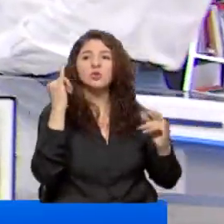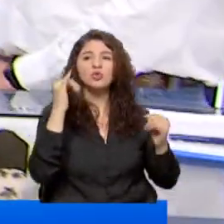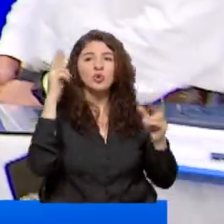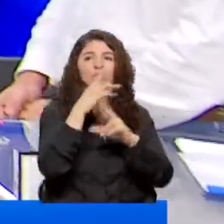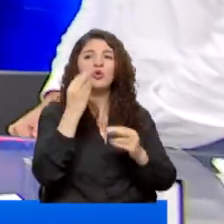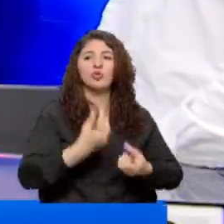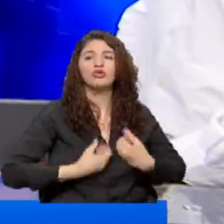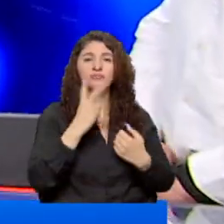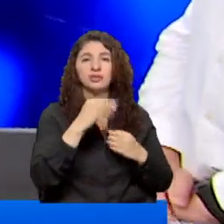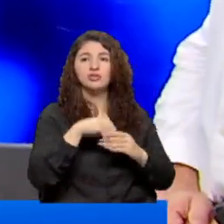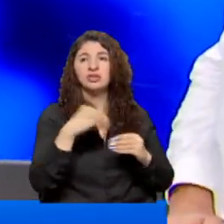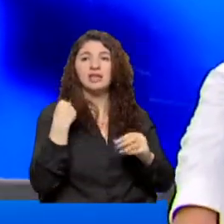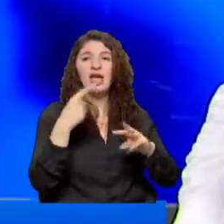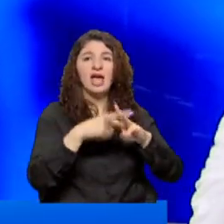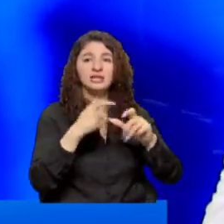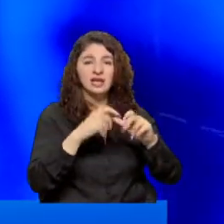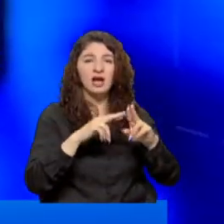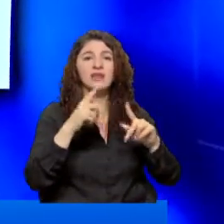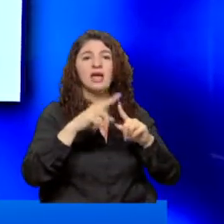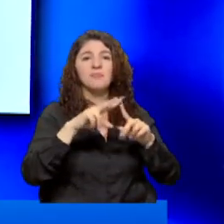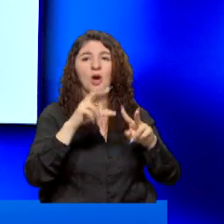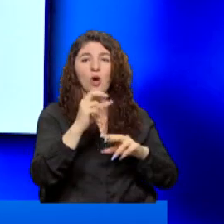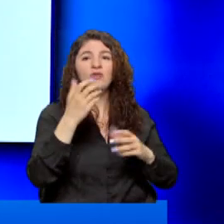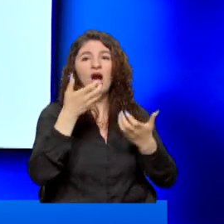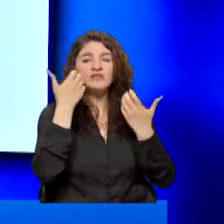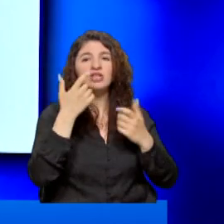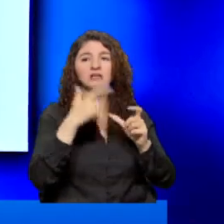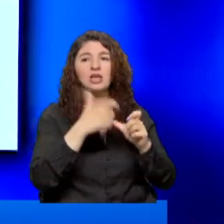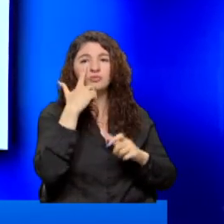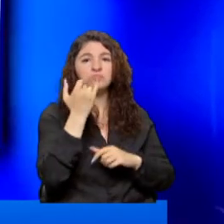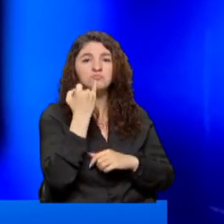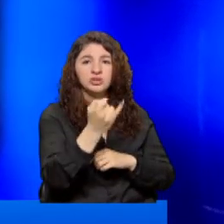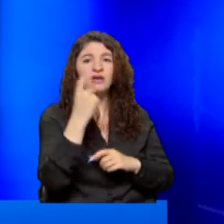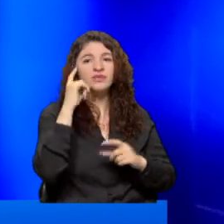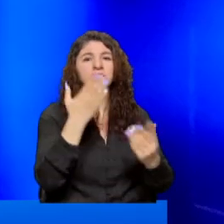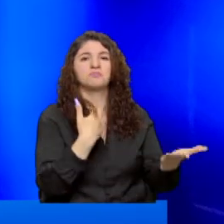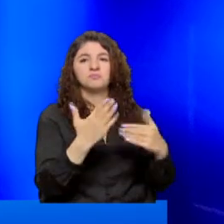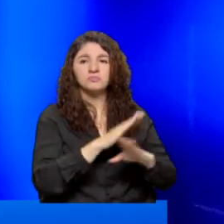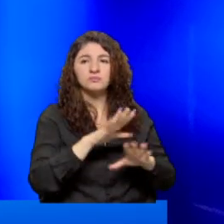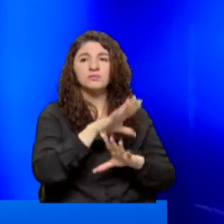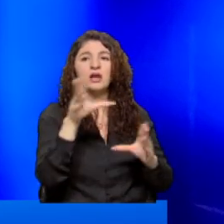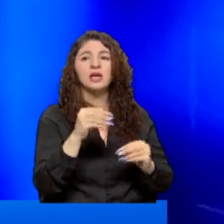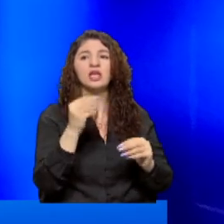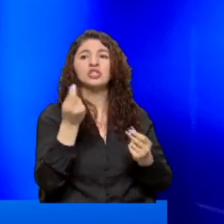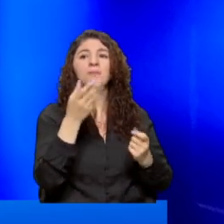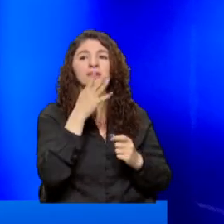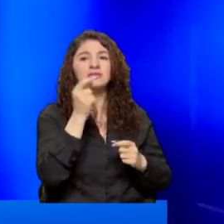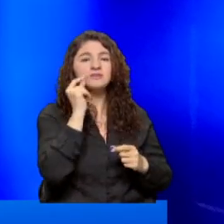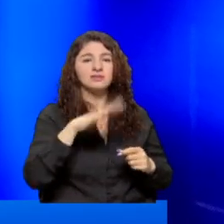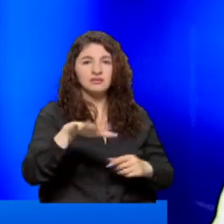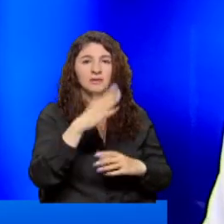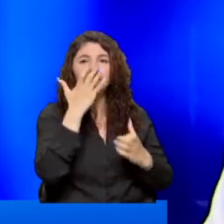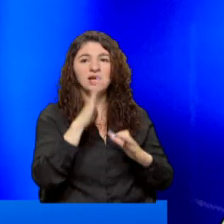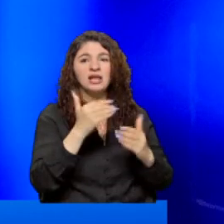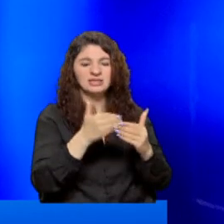Kabus Oldu yöneticiler için yeni esek atemo ve hayvancılık Genel Müdürü ziyaret ettik görüş alışveriş ama hepsi Ehil işi bilen